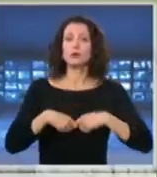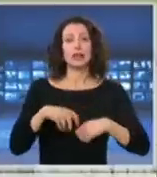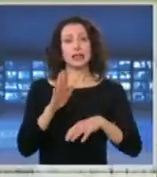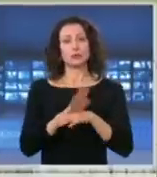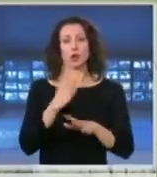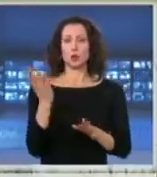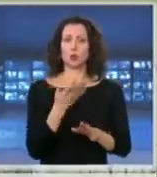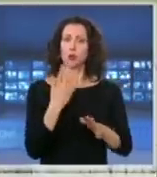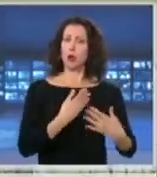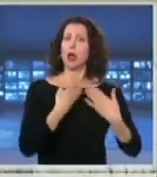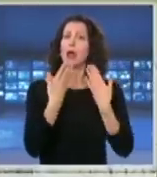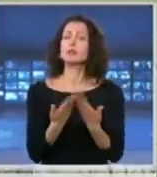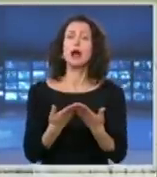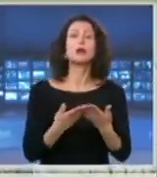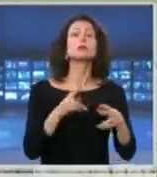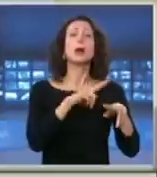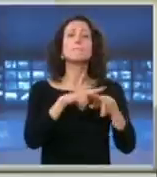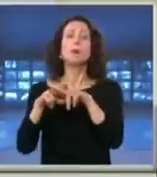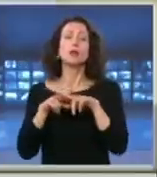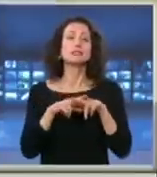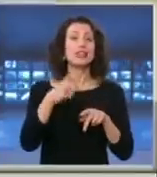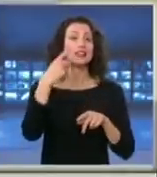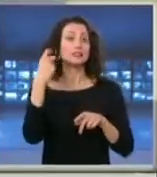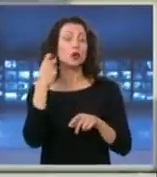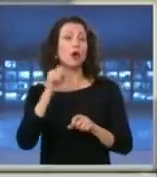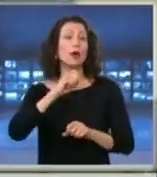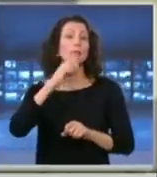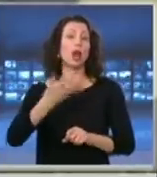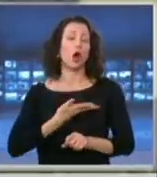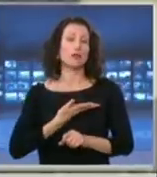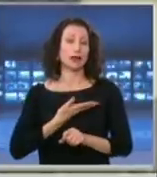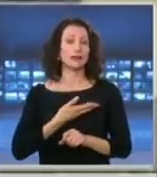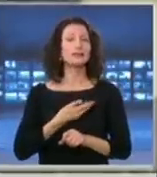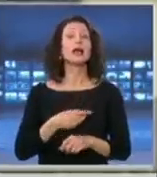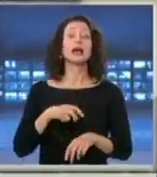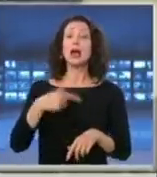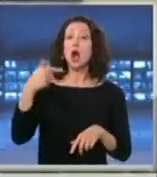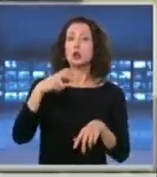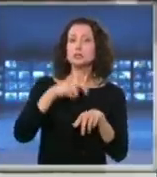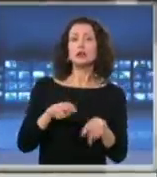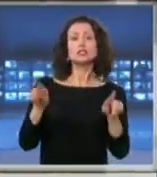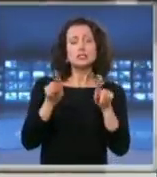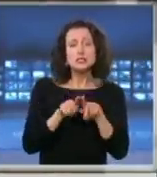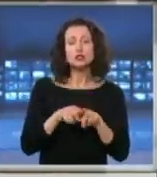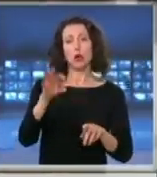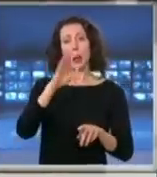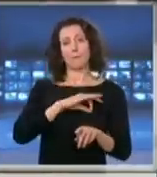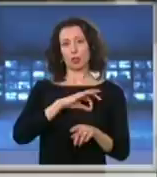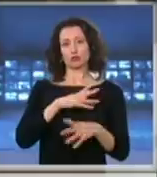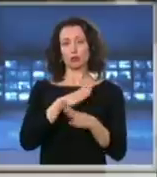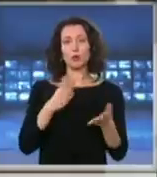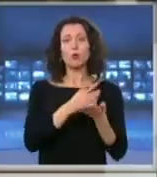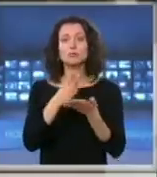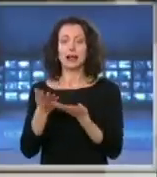в Разлог и Благоевград. Помощ е получила и болницата в Гоце Делчев. Искам да благодаря на господин Пеевски за